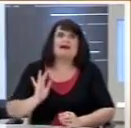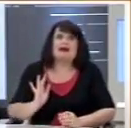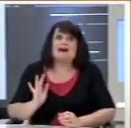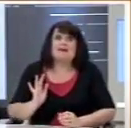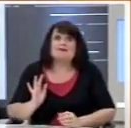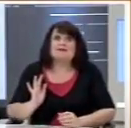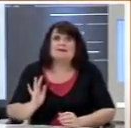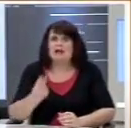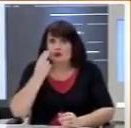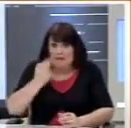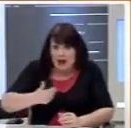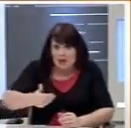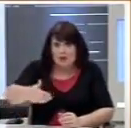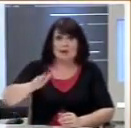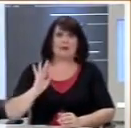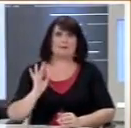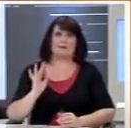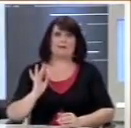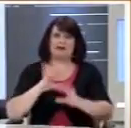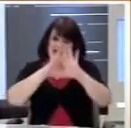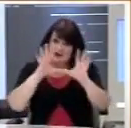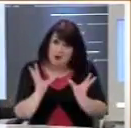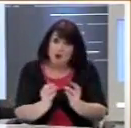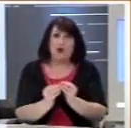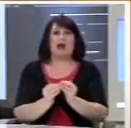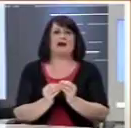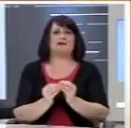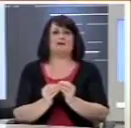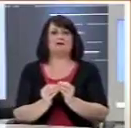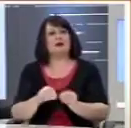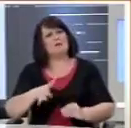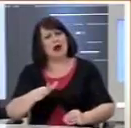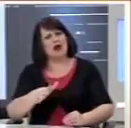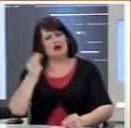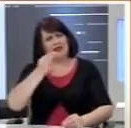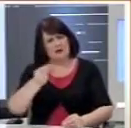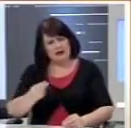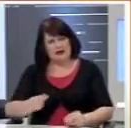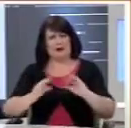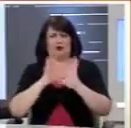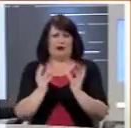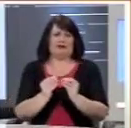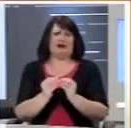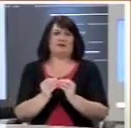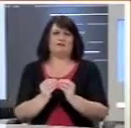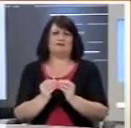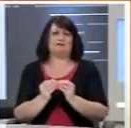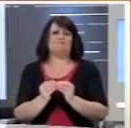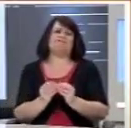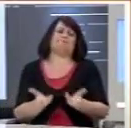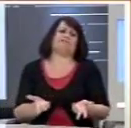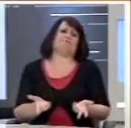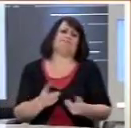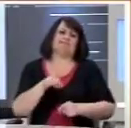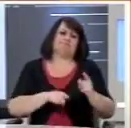είναι που βλέπουμε μπροστά μας. Σε όλο το φάσμα. Προφανώς πολλά από αυτά τα φαινόμενα που σας περιέγραψα δεν έχω καμία συμπάθεια.